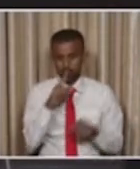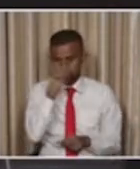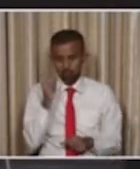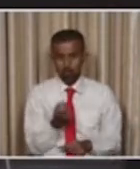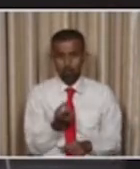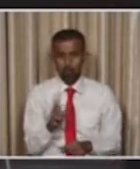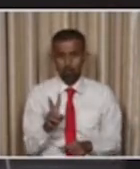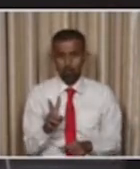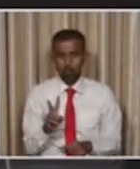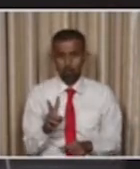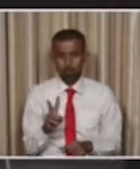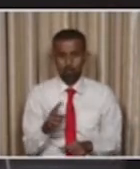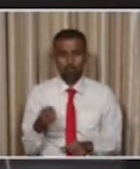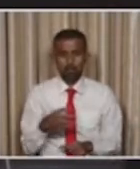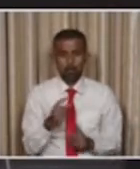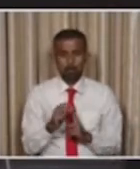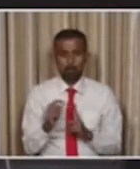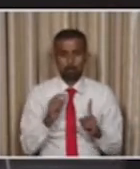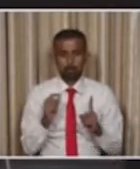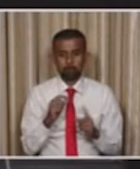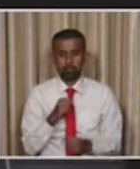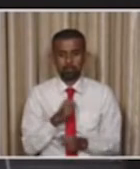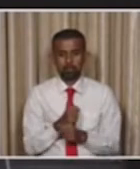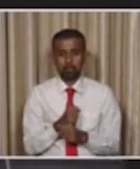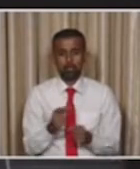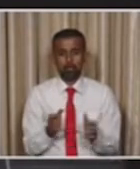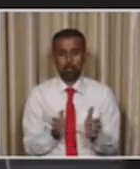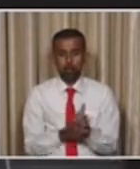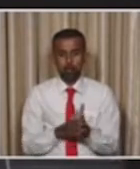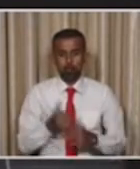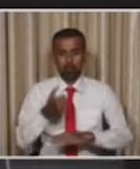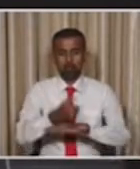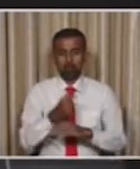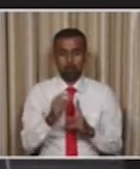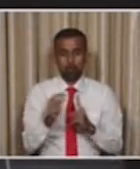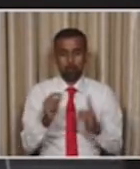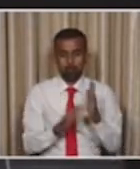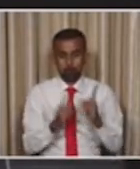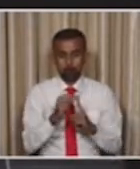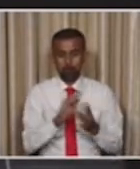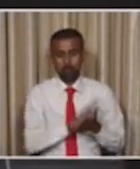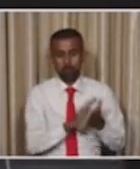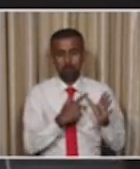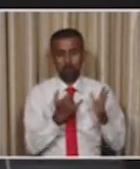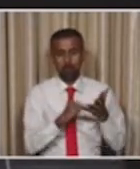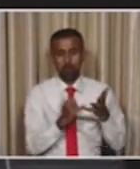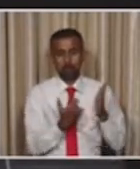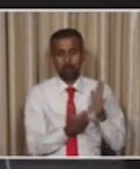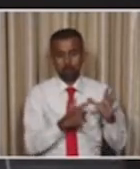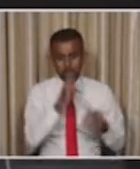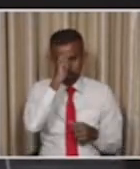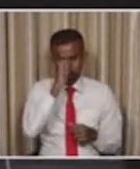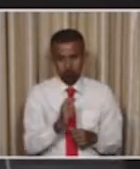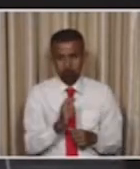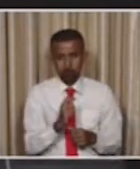2024/7/12 වන දින පාර්ලිමේන්තුවේදී රාජ්‍ය මුදල් කාර්යක සභාවේ සභාපති පාර්ලිමේන්තු මන්ත්‍රී ගරු හර්ෂද් සිල්වා මහතා